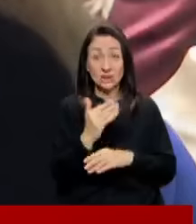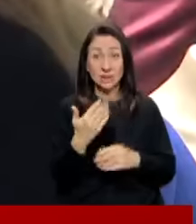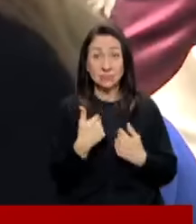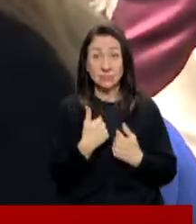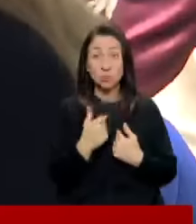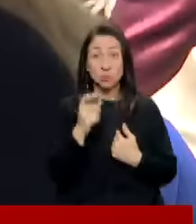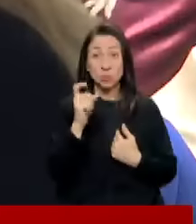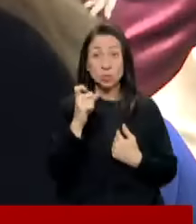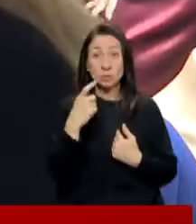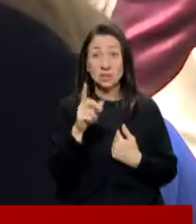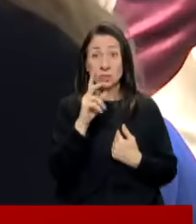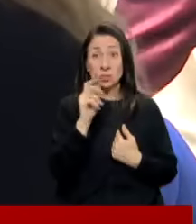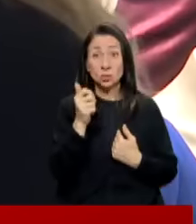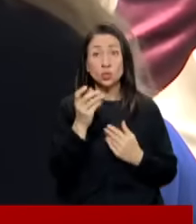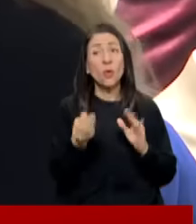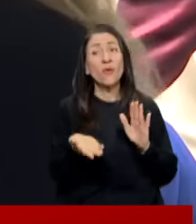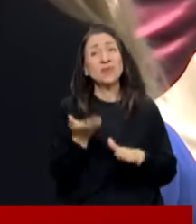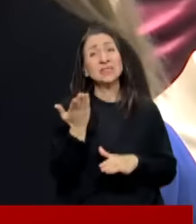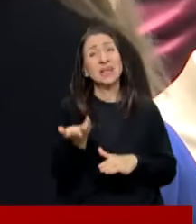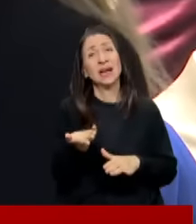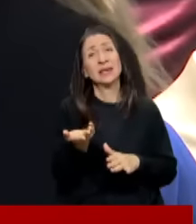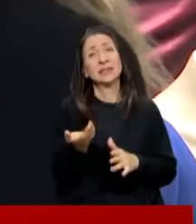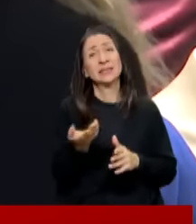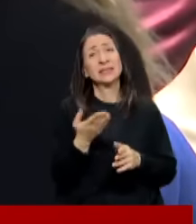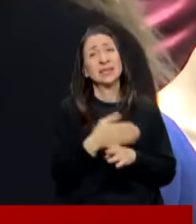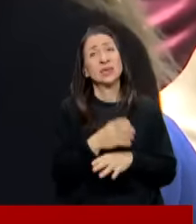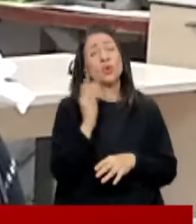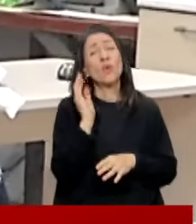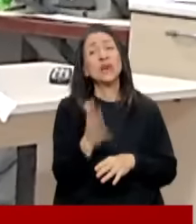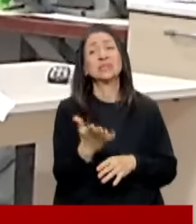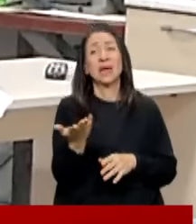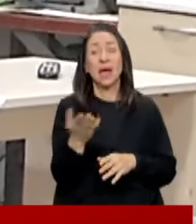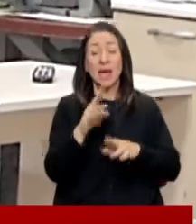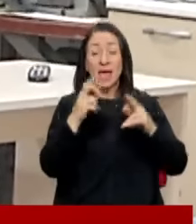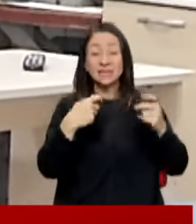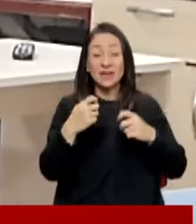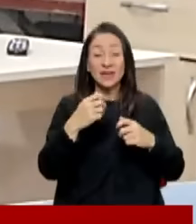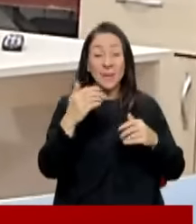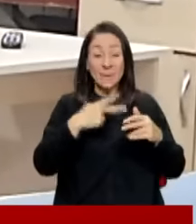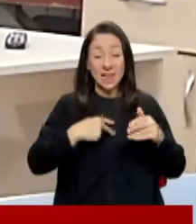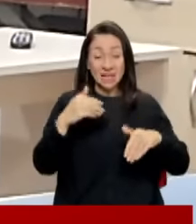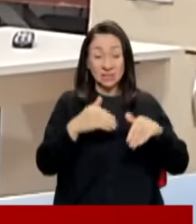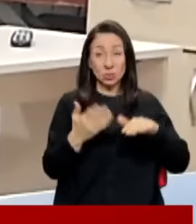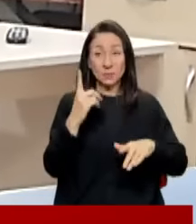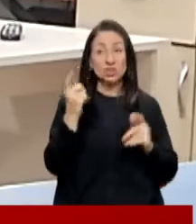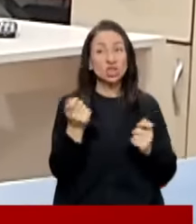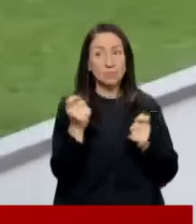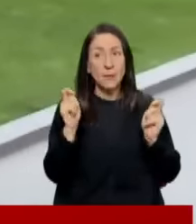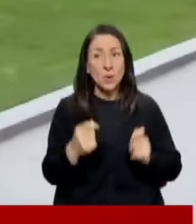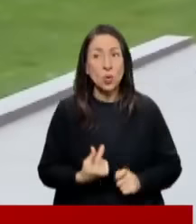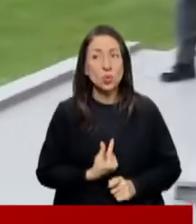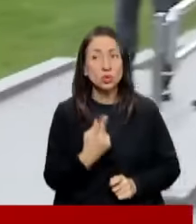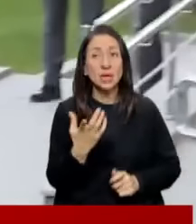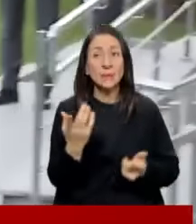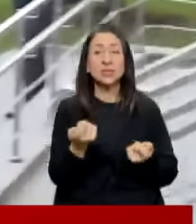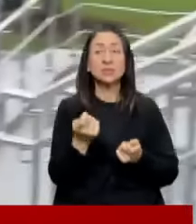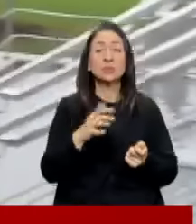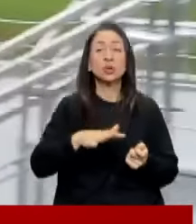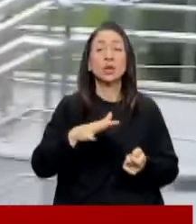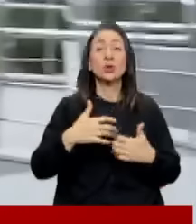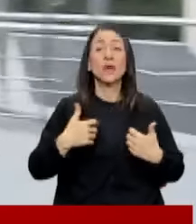tabii. 9000 gün. Çok yüksek yani, çok gerçekten çok yüksek. Esnaf yerel seçim öncesi bir çalışma yapılır umudunda ama Çalışma